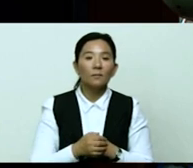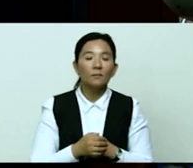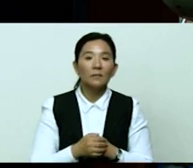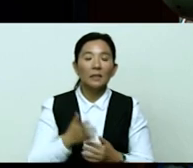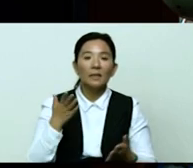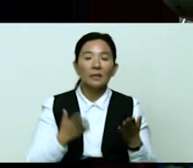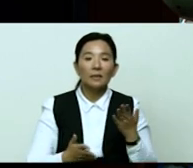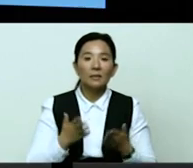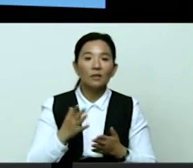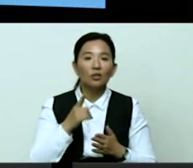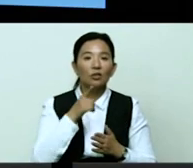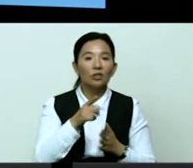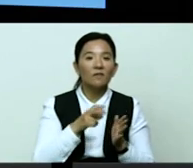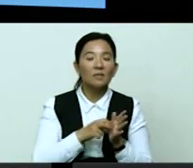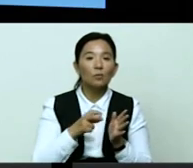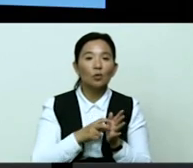если